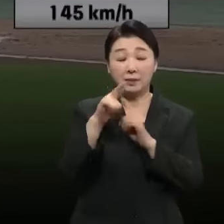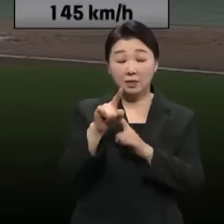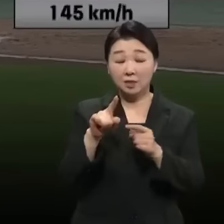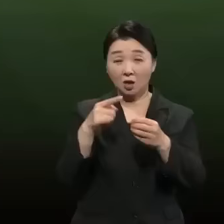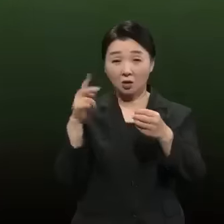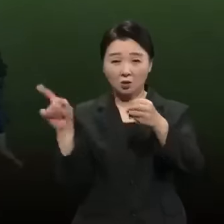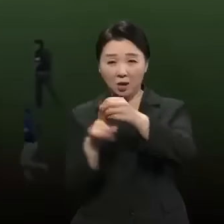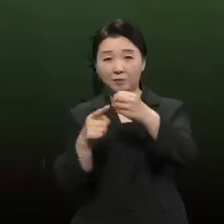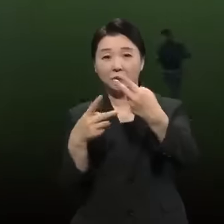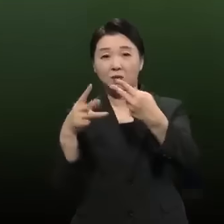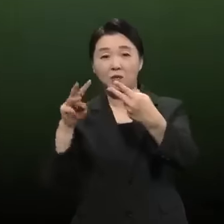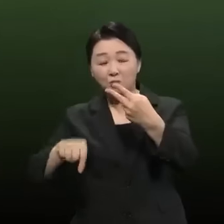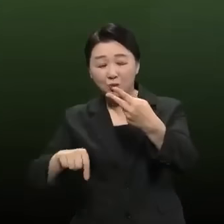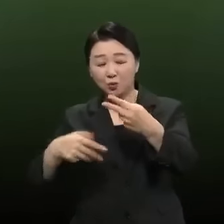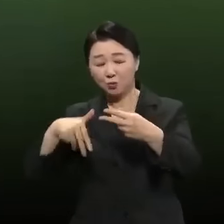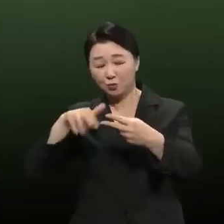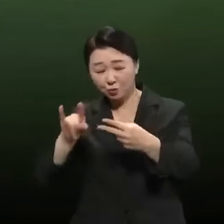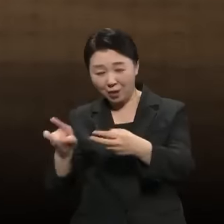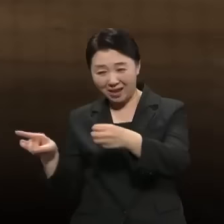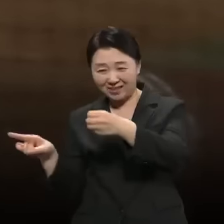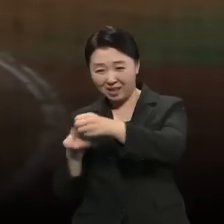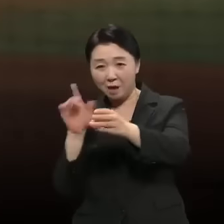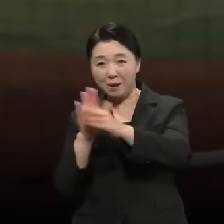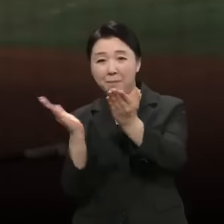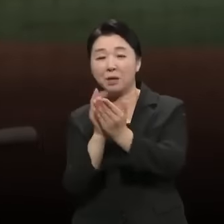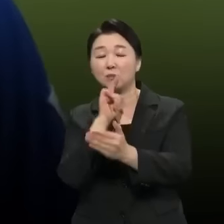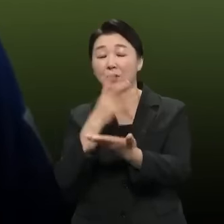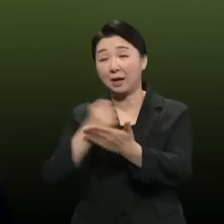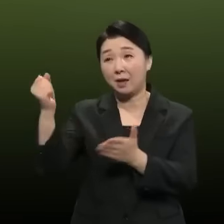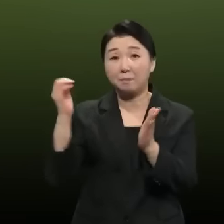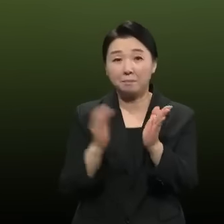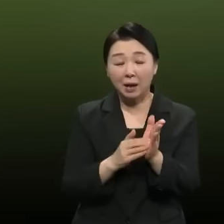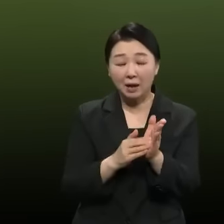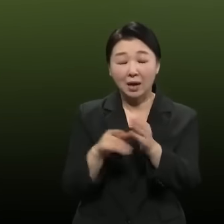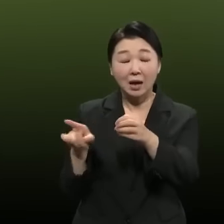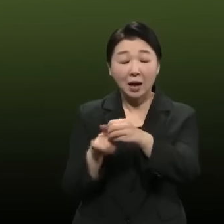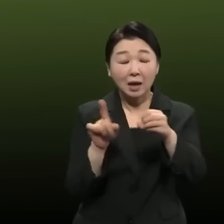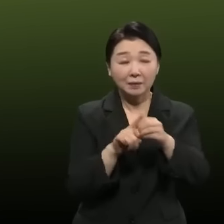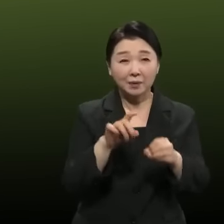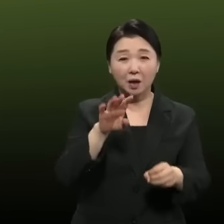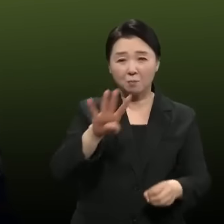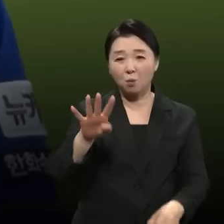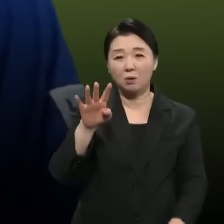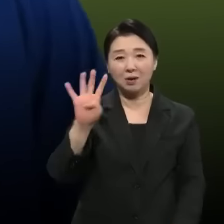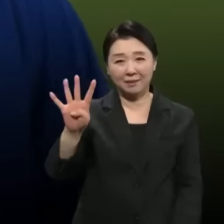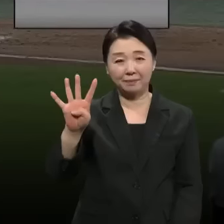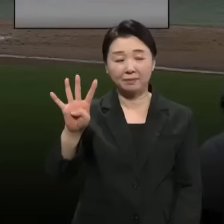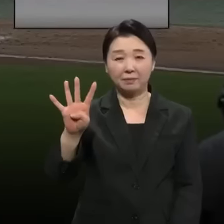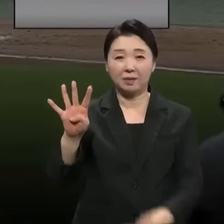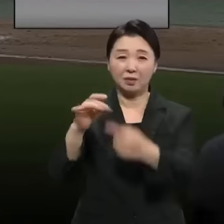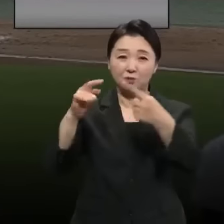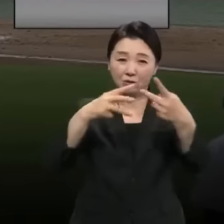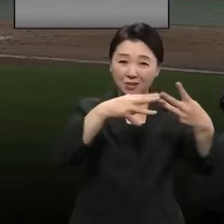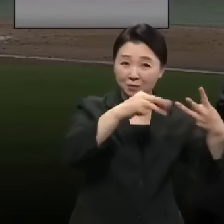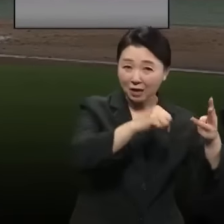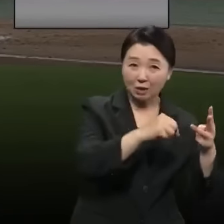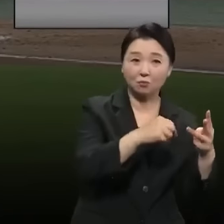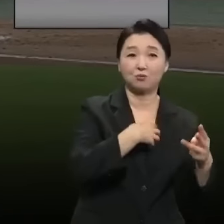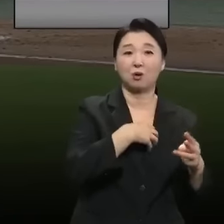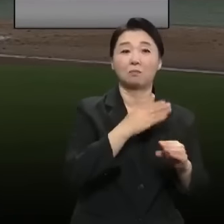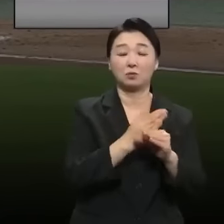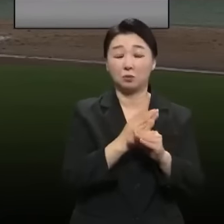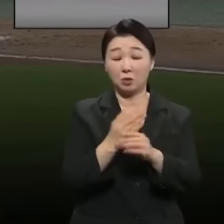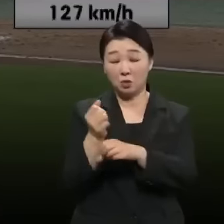2루타와 최지훈의 적시타로 한 점을 내주고 안타와 볼넷으로 만루의 위기에 몰립니다. 타석에는